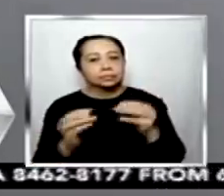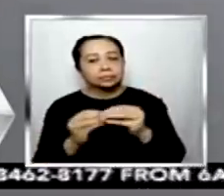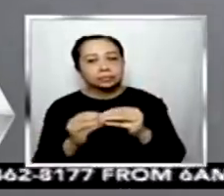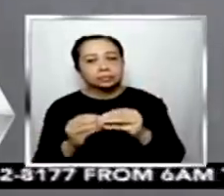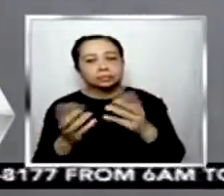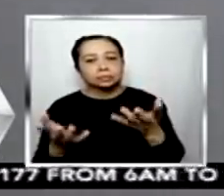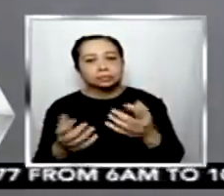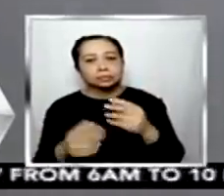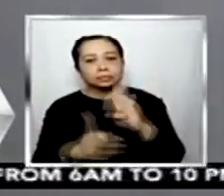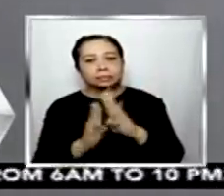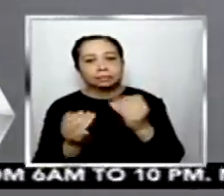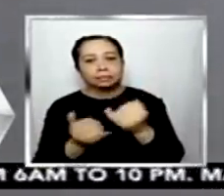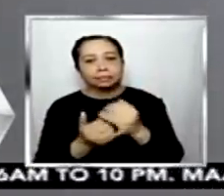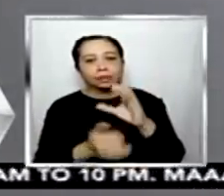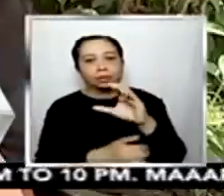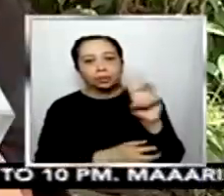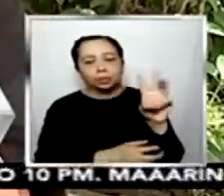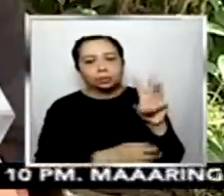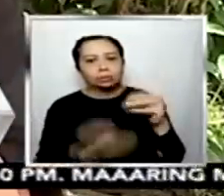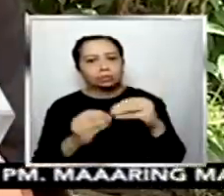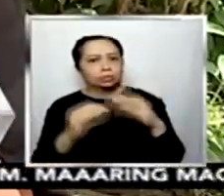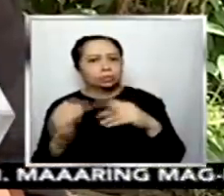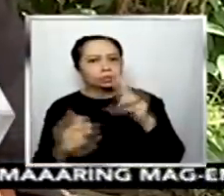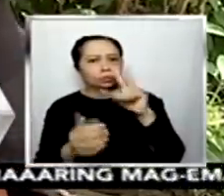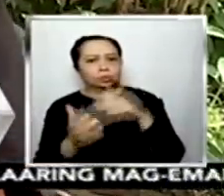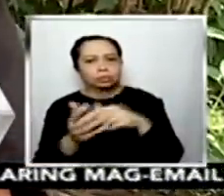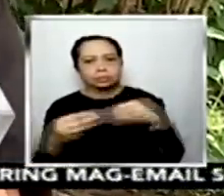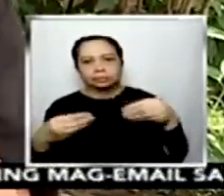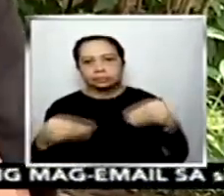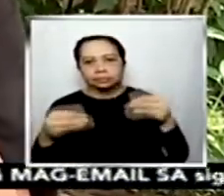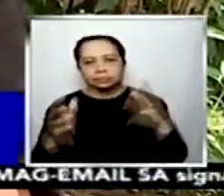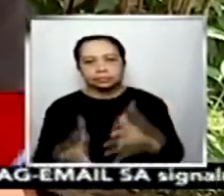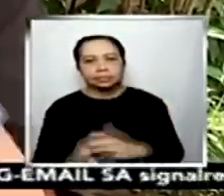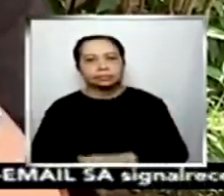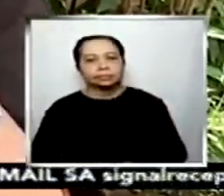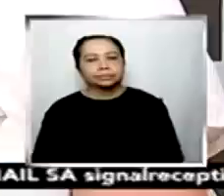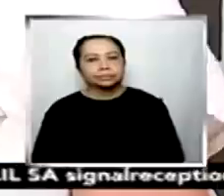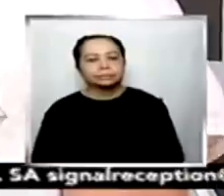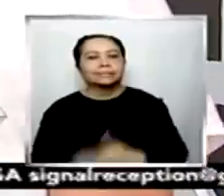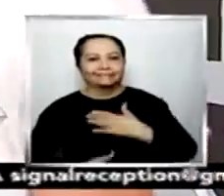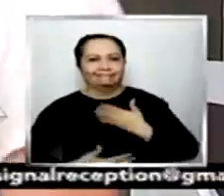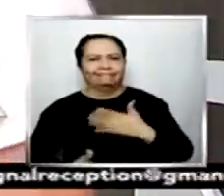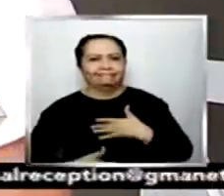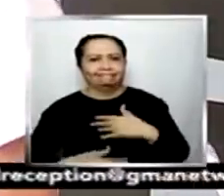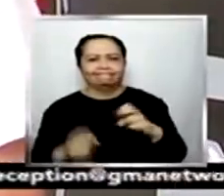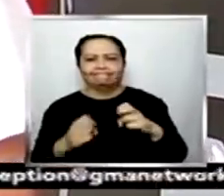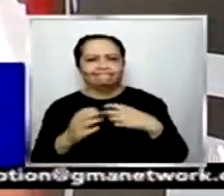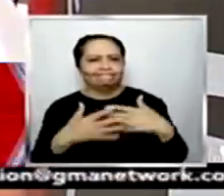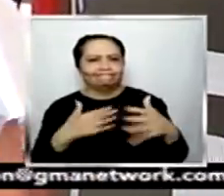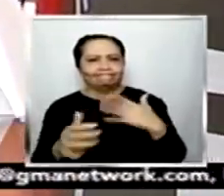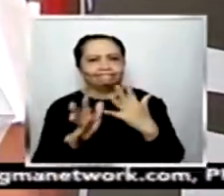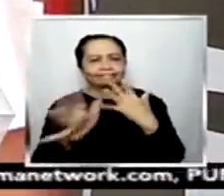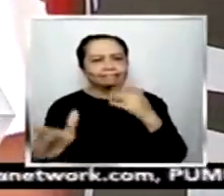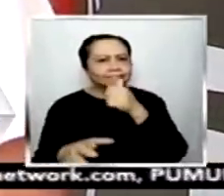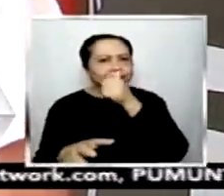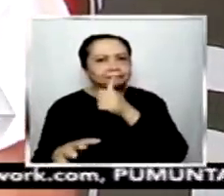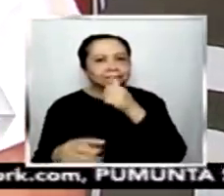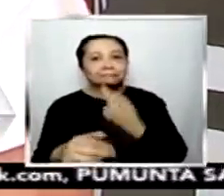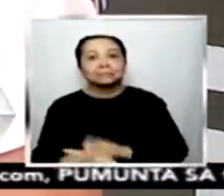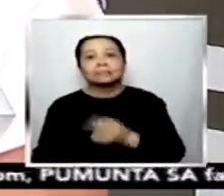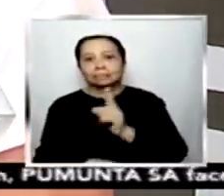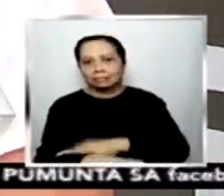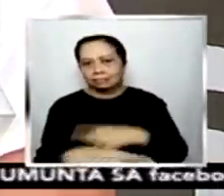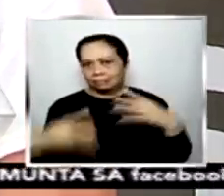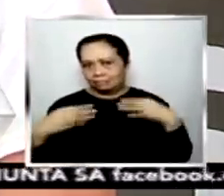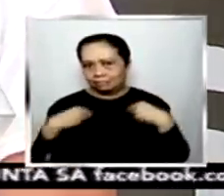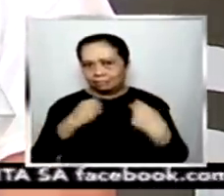Commonwealth, mahigit 2,000 vendors. Masaya po, kahit mahirap pumila. Ngayon pa lang ako makakatanggap ng ayuda simula